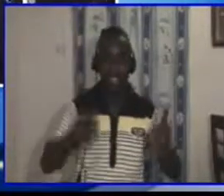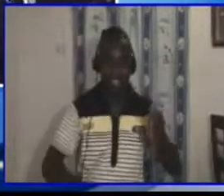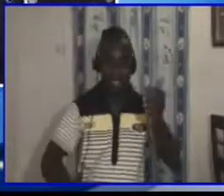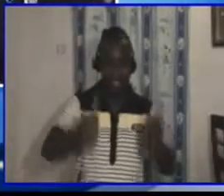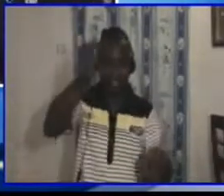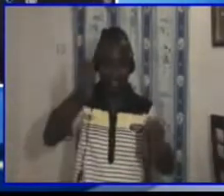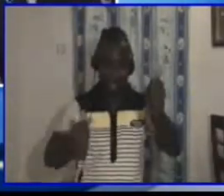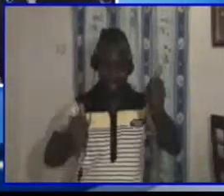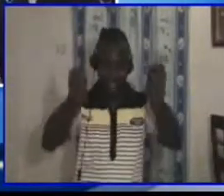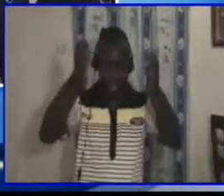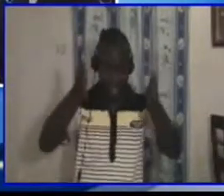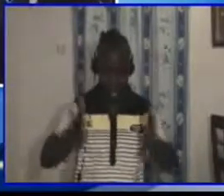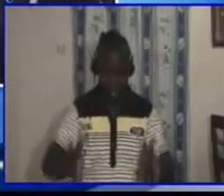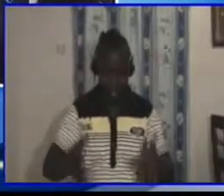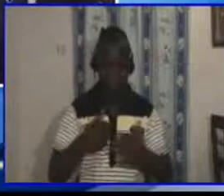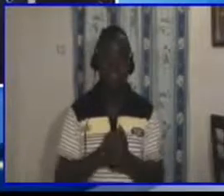mediatore